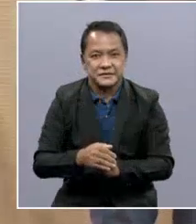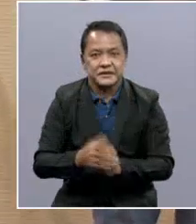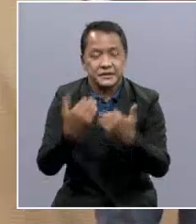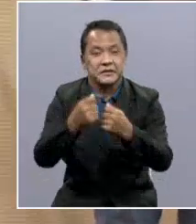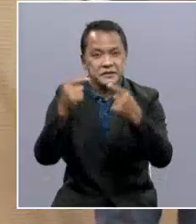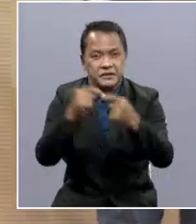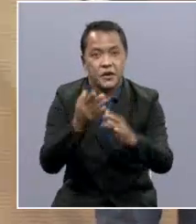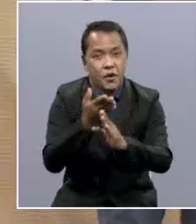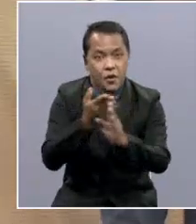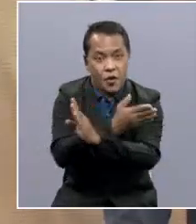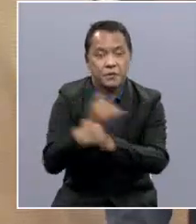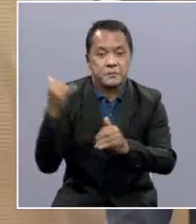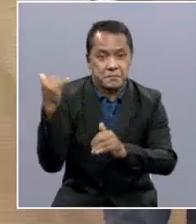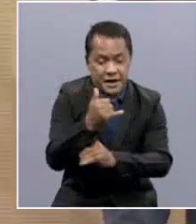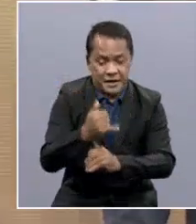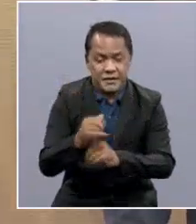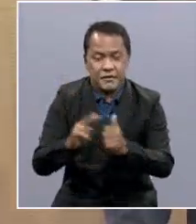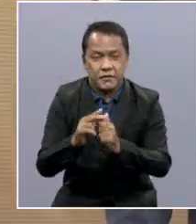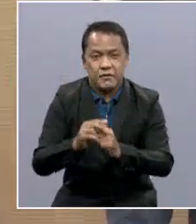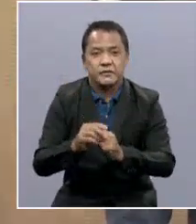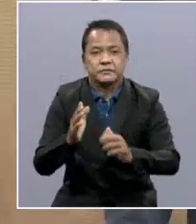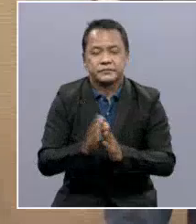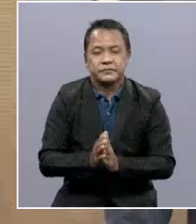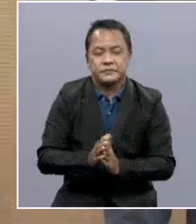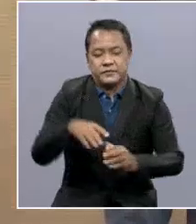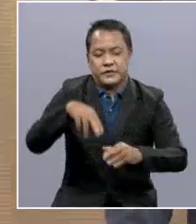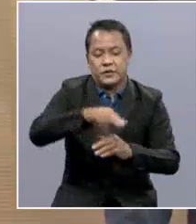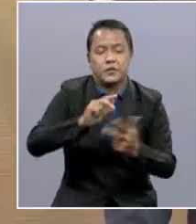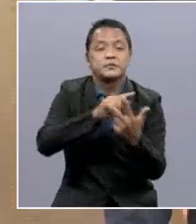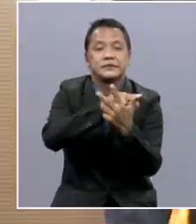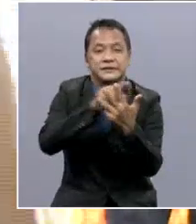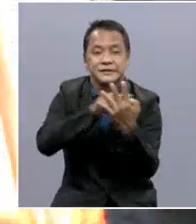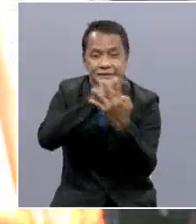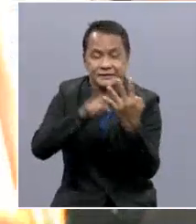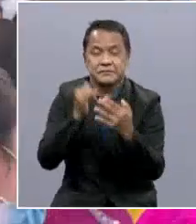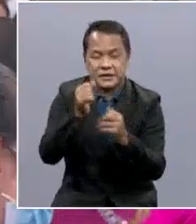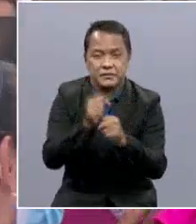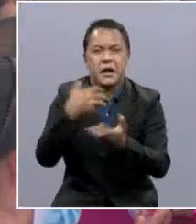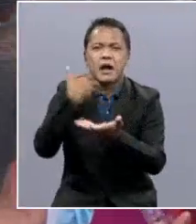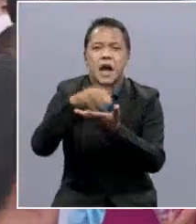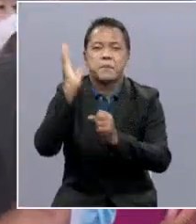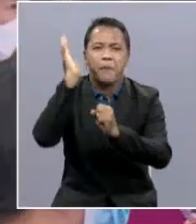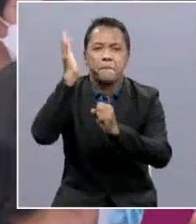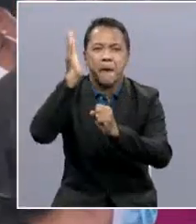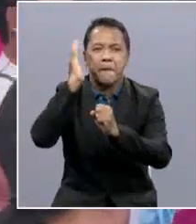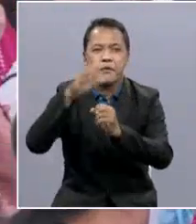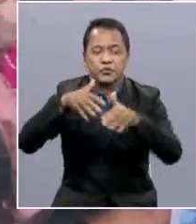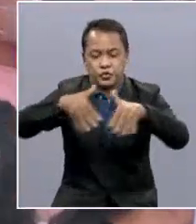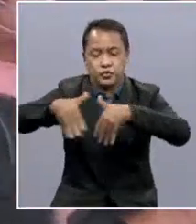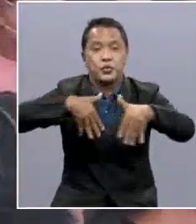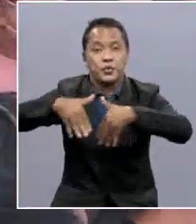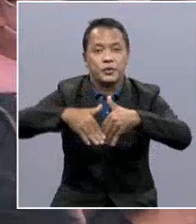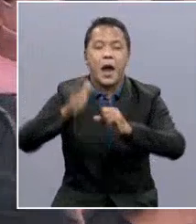ช่วงนึงก่อนที่มีป้อมจะมาถึงเนี่ยตอนนั้นผู้กองธรรมนัดมาละนะฮะทีนี้ผู้กองเองเนี่ยมีการกล่าวปราศรัยกับชาวจังหวัด